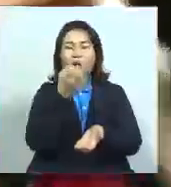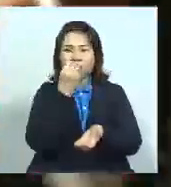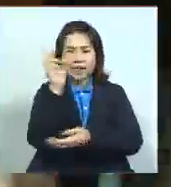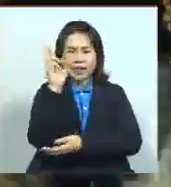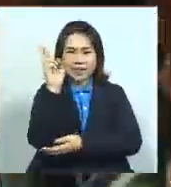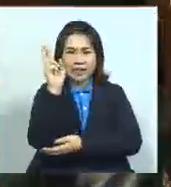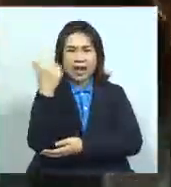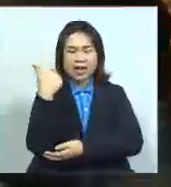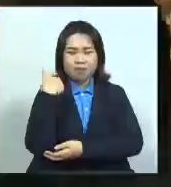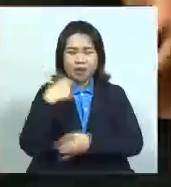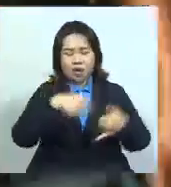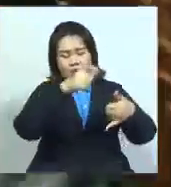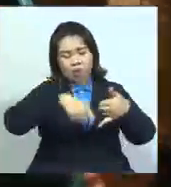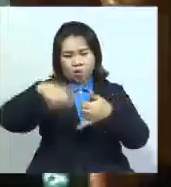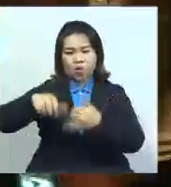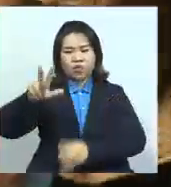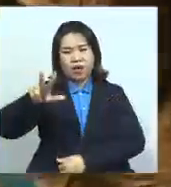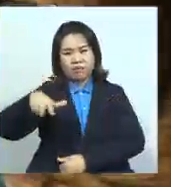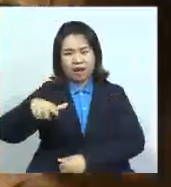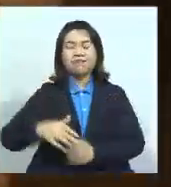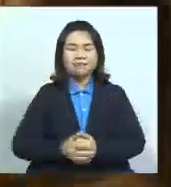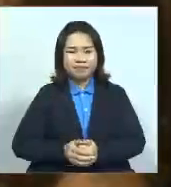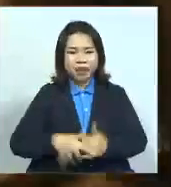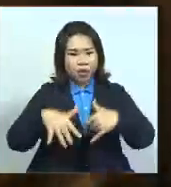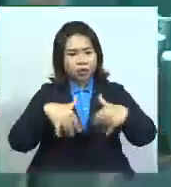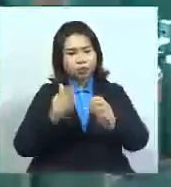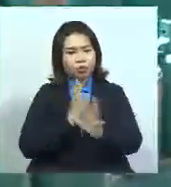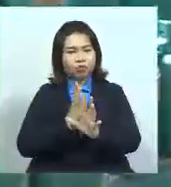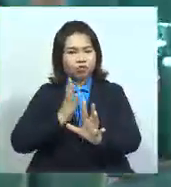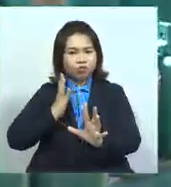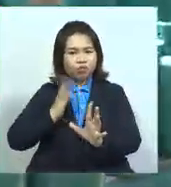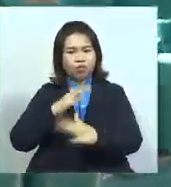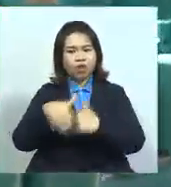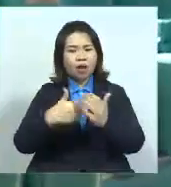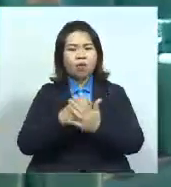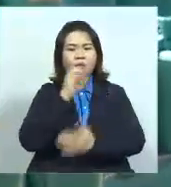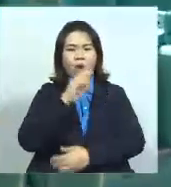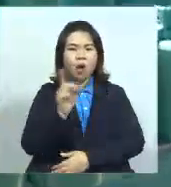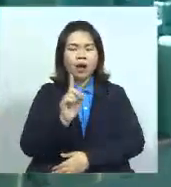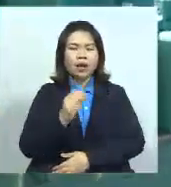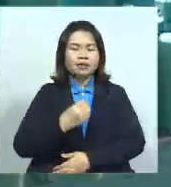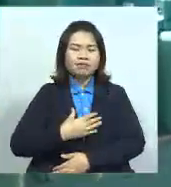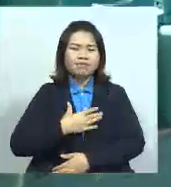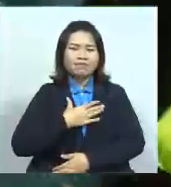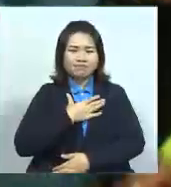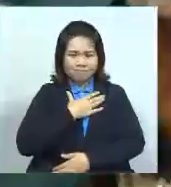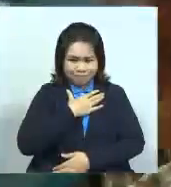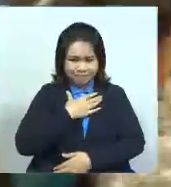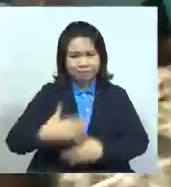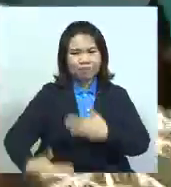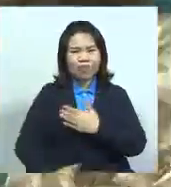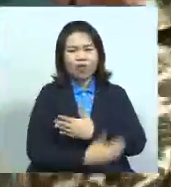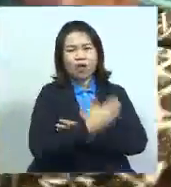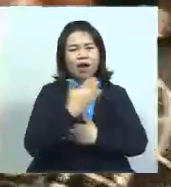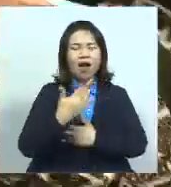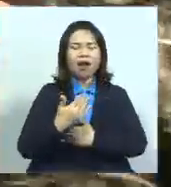ลางวัน 3,000 คนค่ะมีประชาชนจำนวนมากมารอแล้วทุกคนบอกเหมือนกันนะคะว่าปลื้มปิติที่มีโอกาส